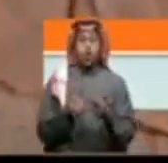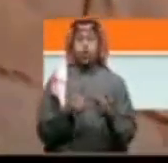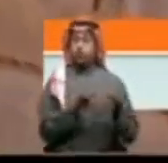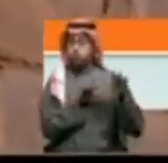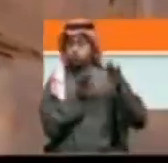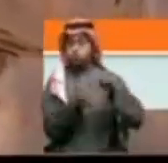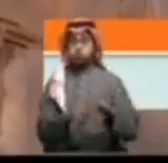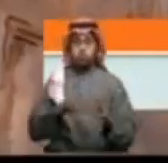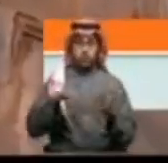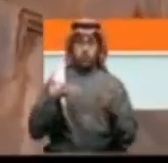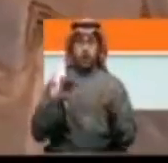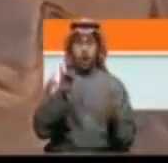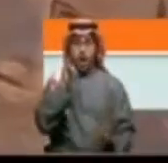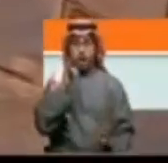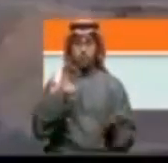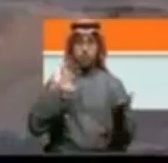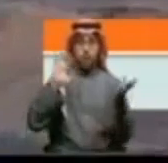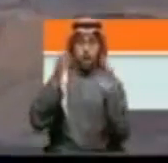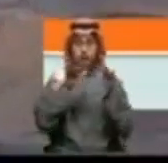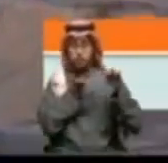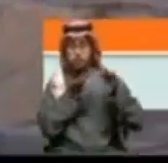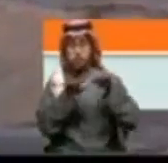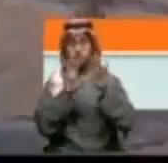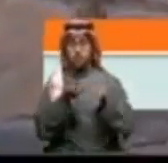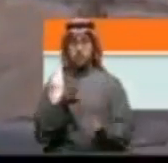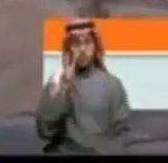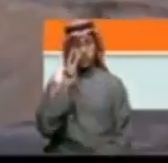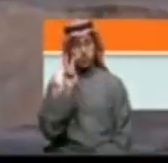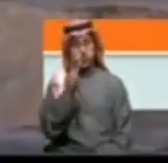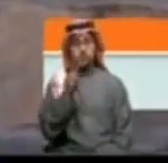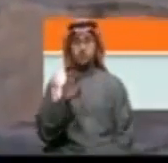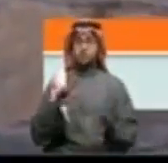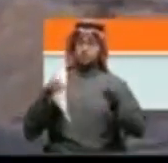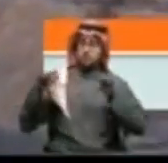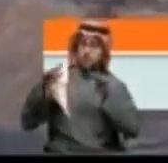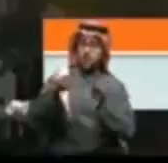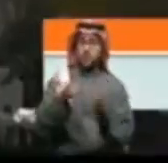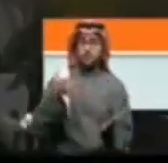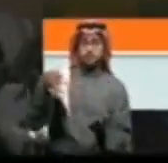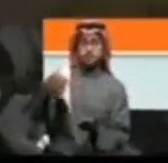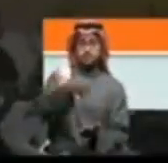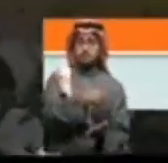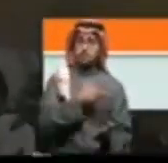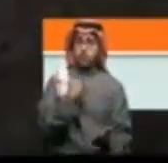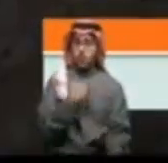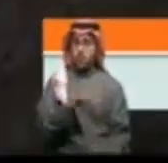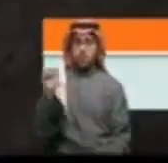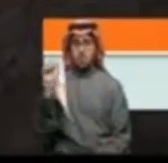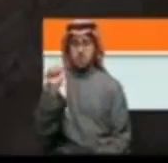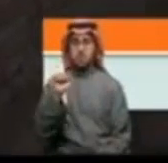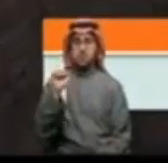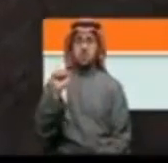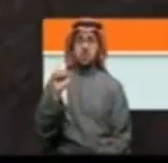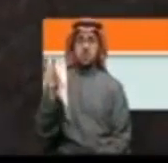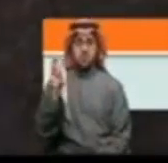على الصعيد العربي والعالمي. انطلاقاً من ذلك تشارك عدد من الجهات الحكومية والمؤسسات العامة في